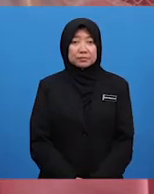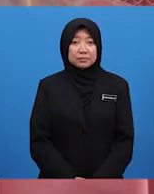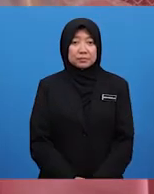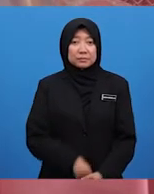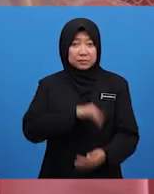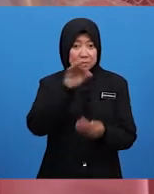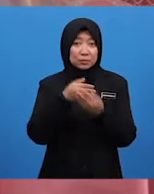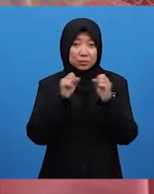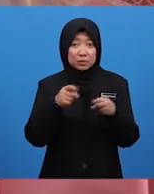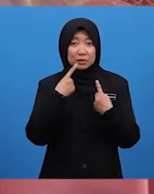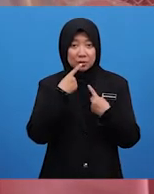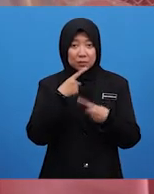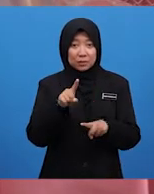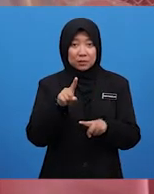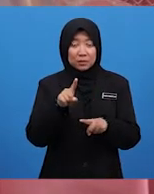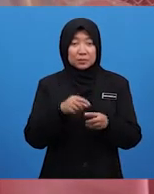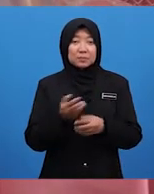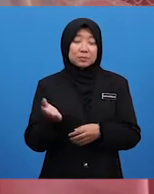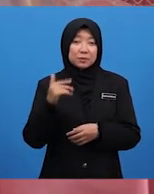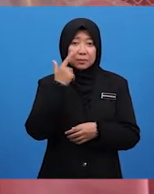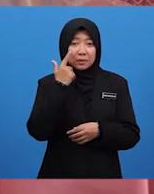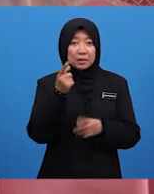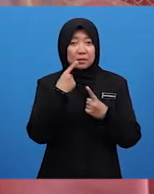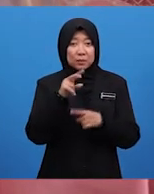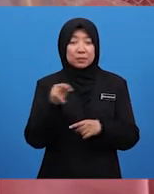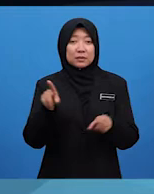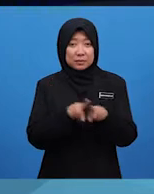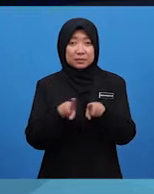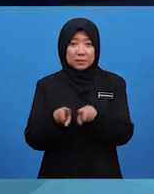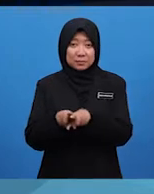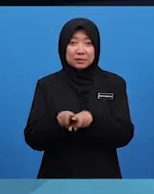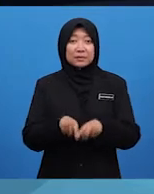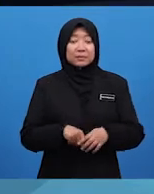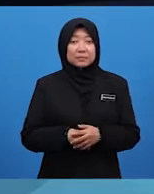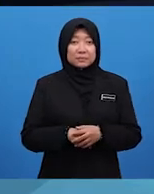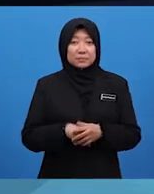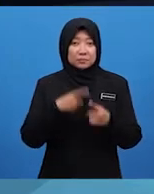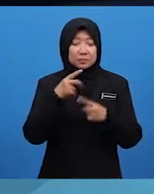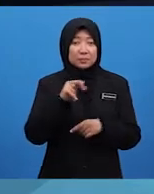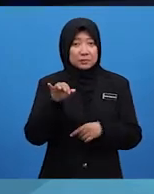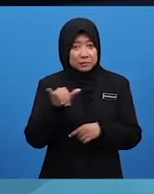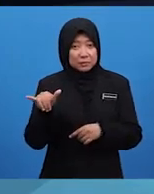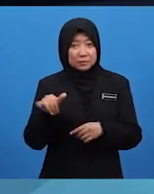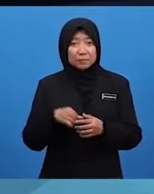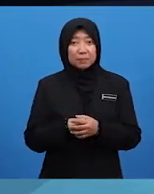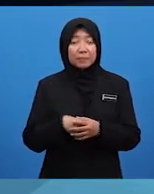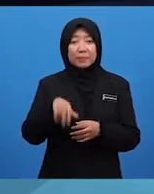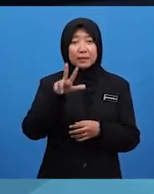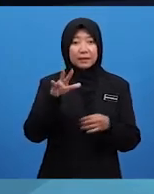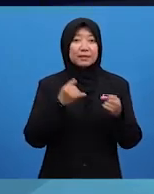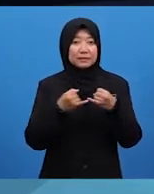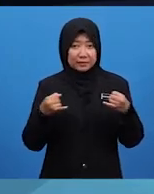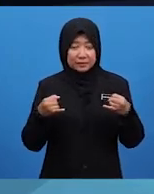Semua boleh jawab? Mari kita lihat jawapannya bersama-sama. Jawapannya adalah 3